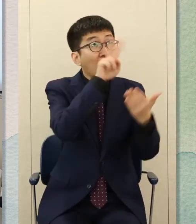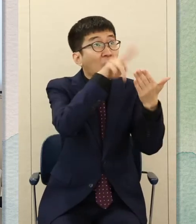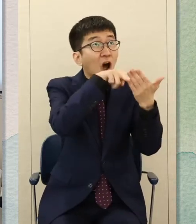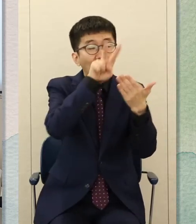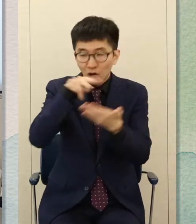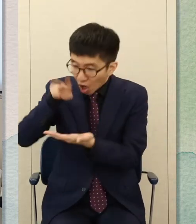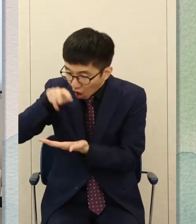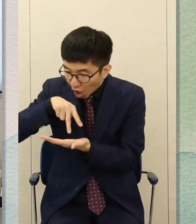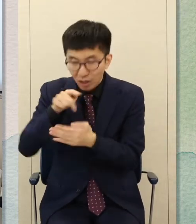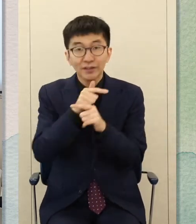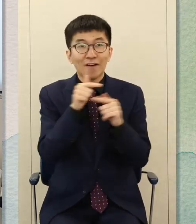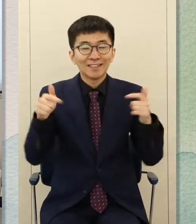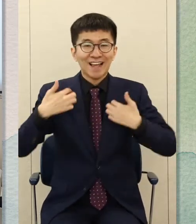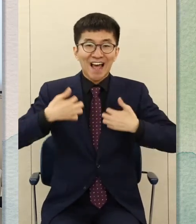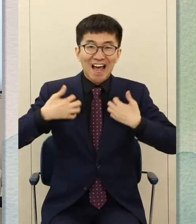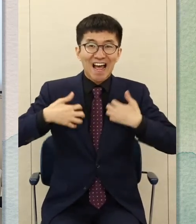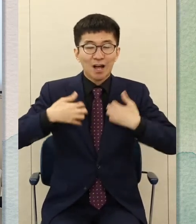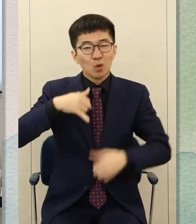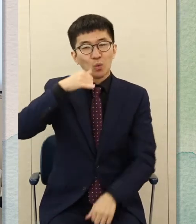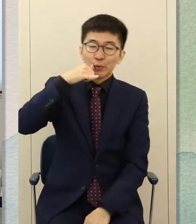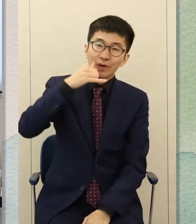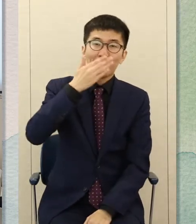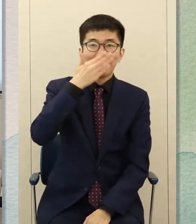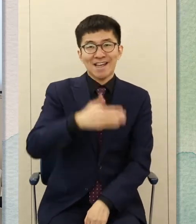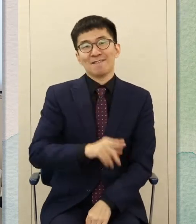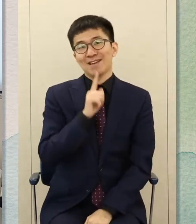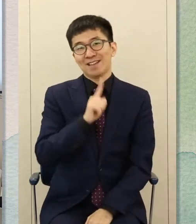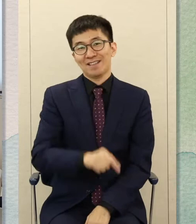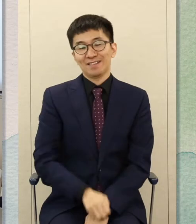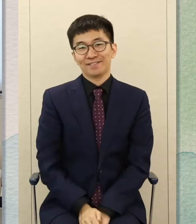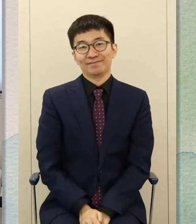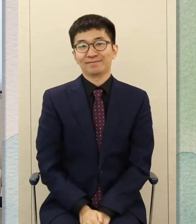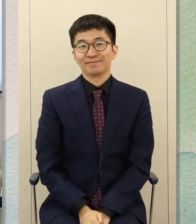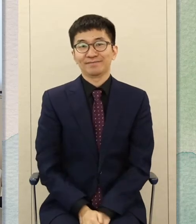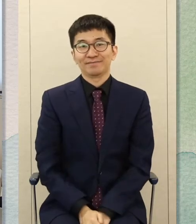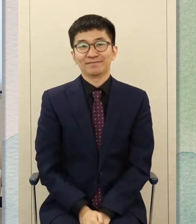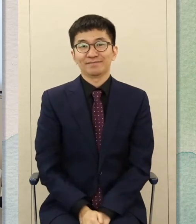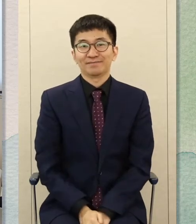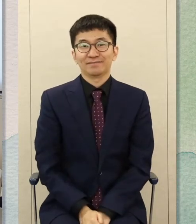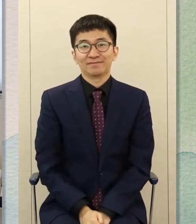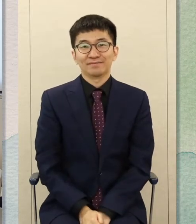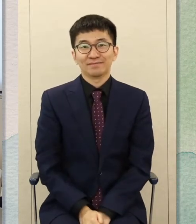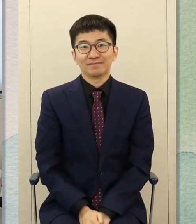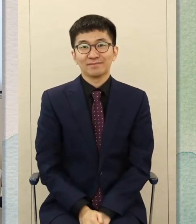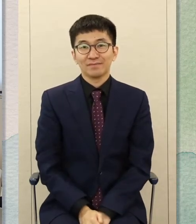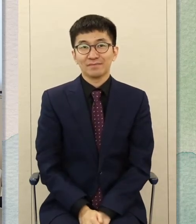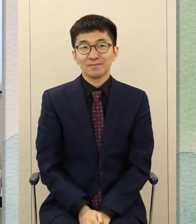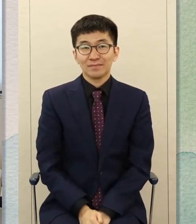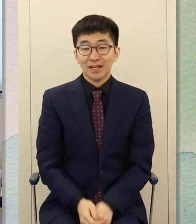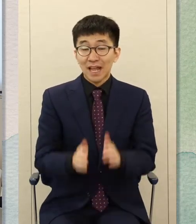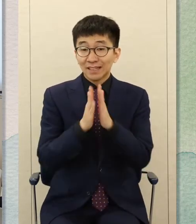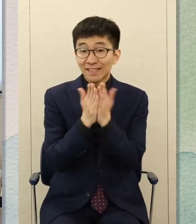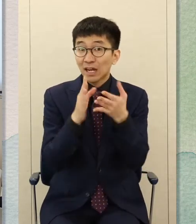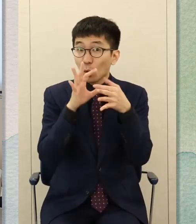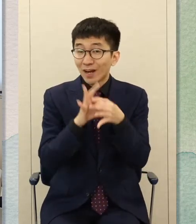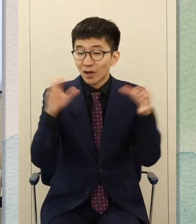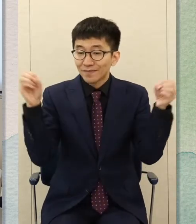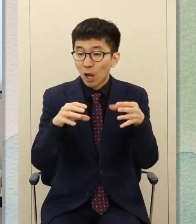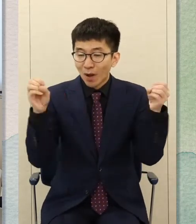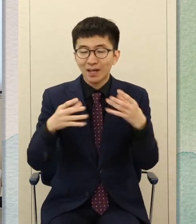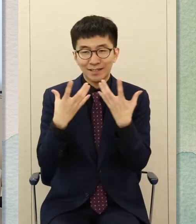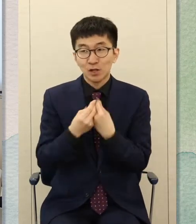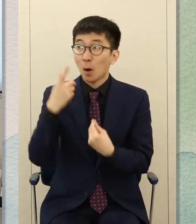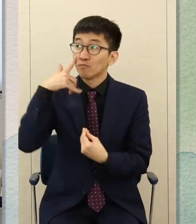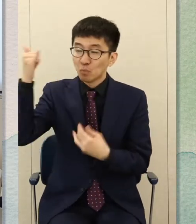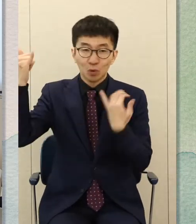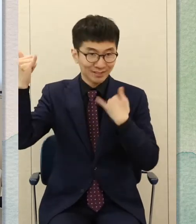되나요? 즐길 줄 아는 그런 인간이 되는 거죠. 그래서 독서 대화를 많이 하는 사람, 한마디로 말하면 부모와